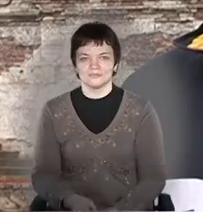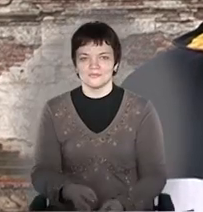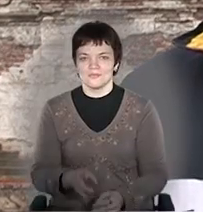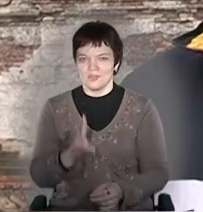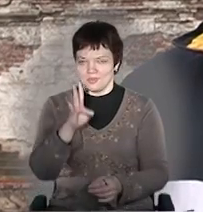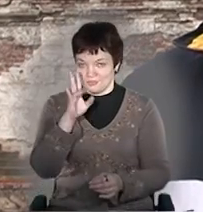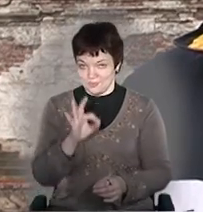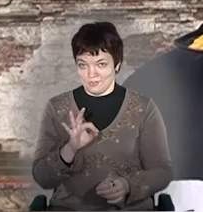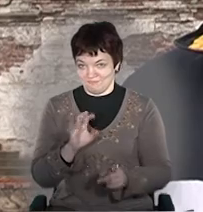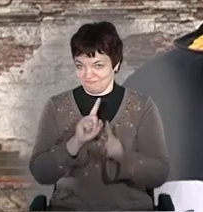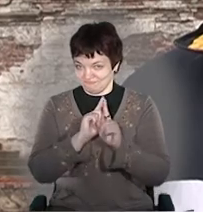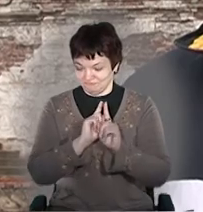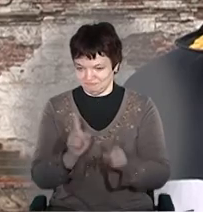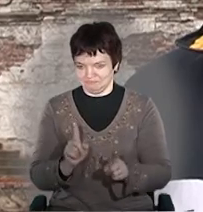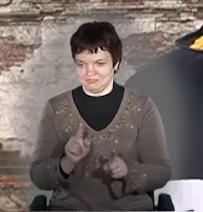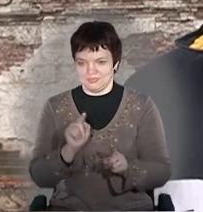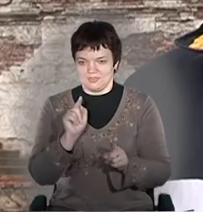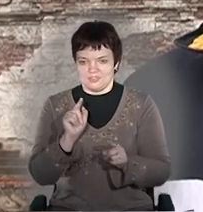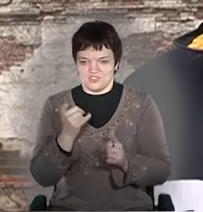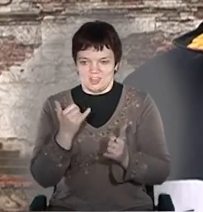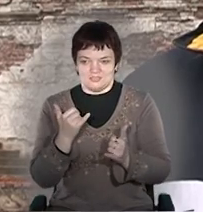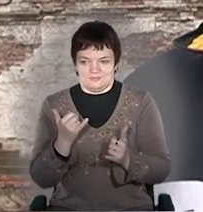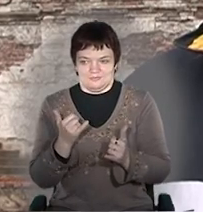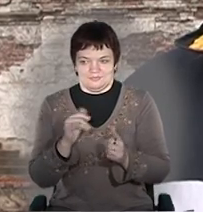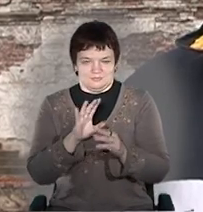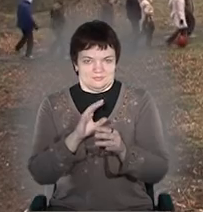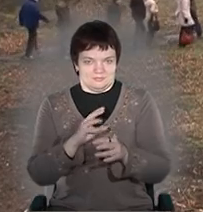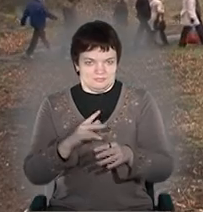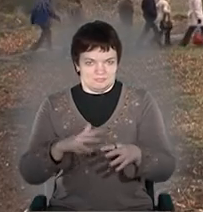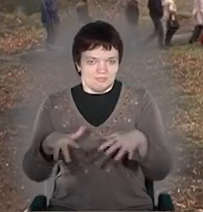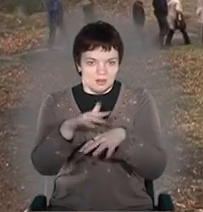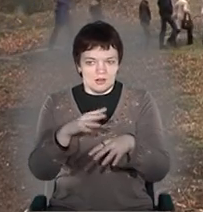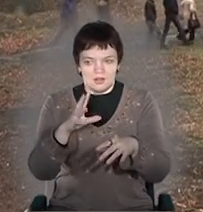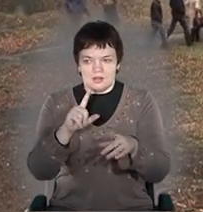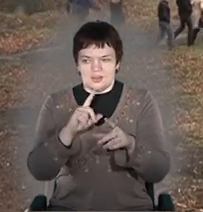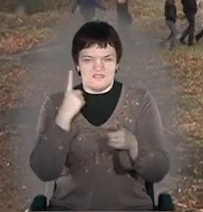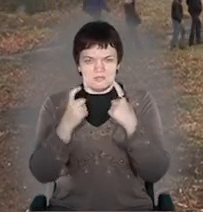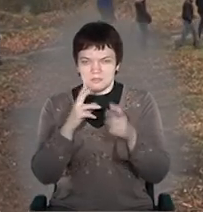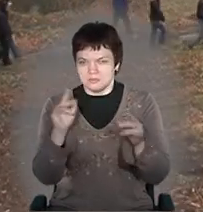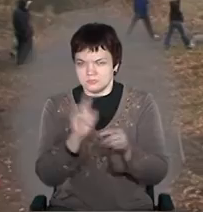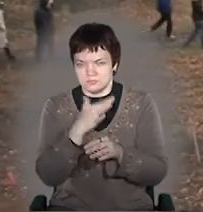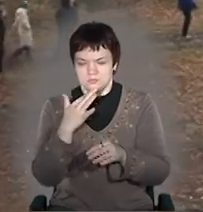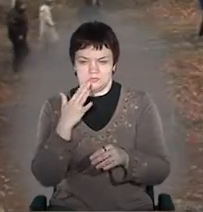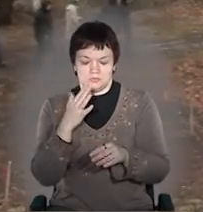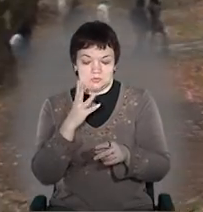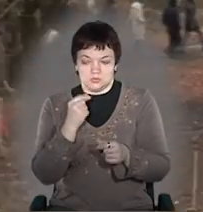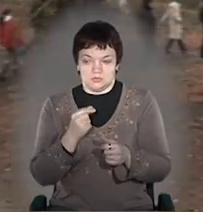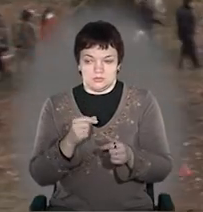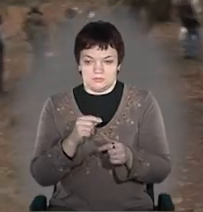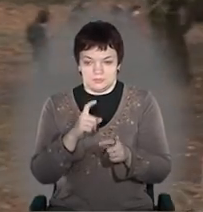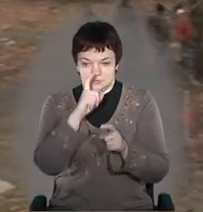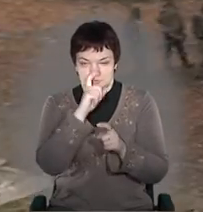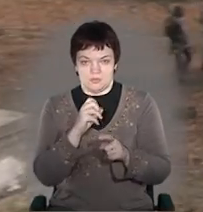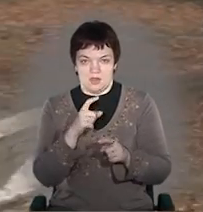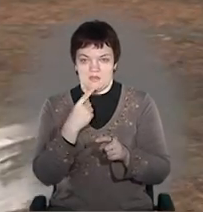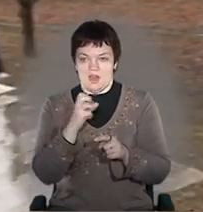Как ни странно, вокруг этого стал такой ажиотаж, непонятно почему, связано это ли с пребыванием